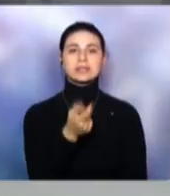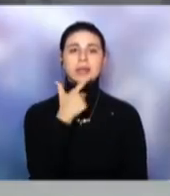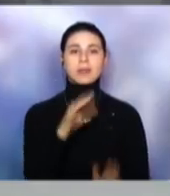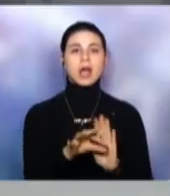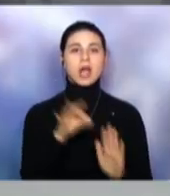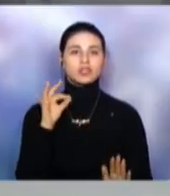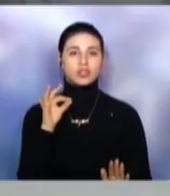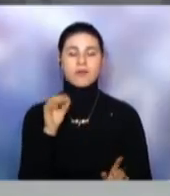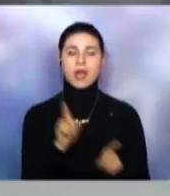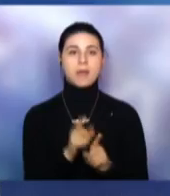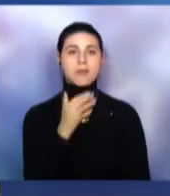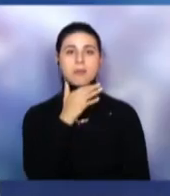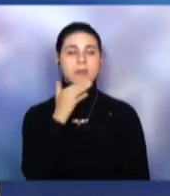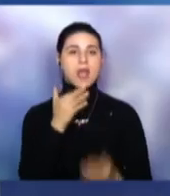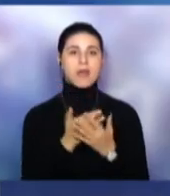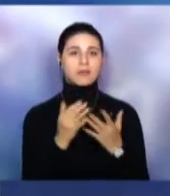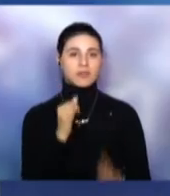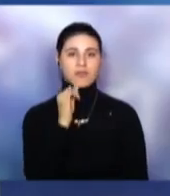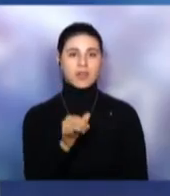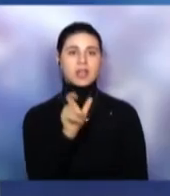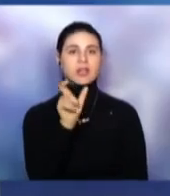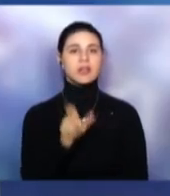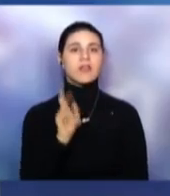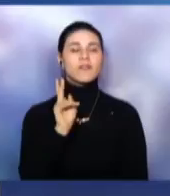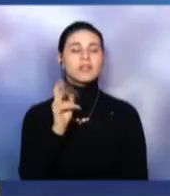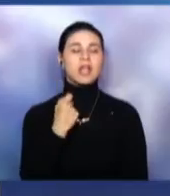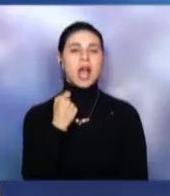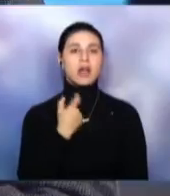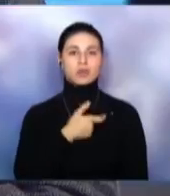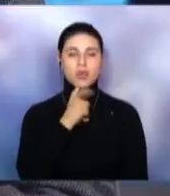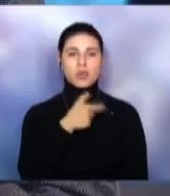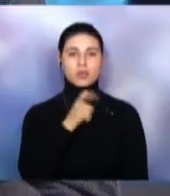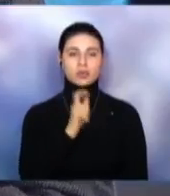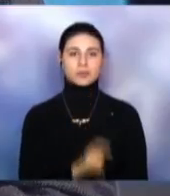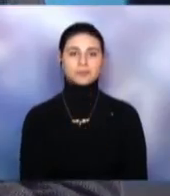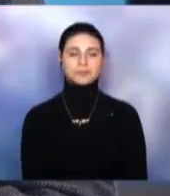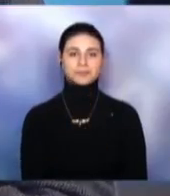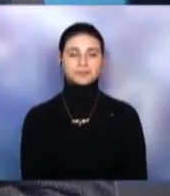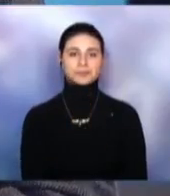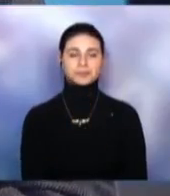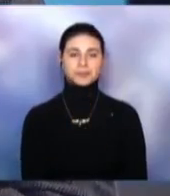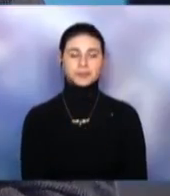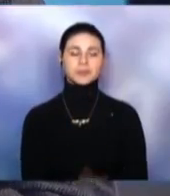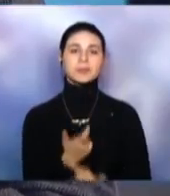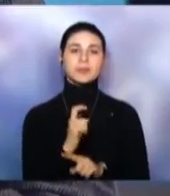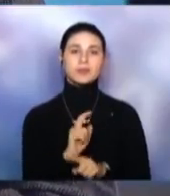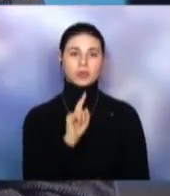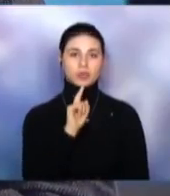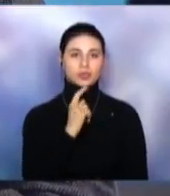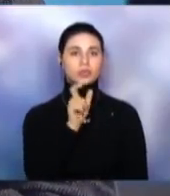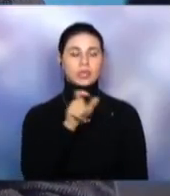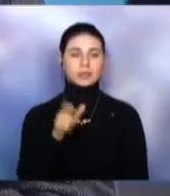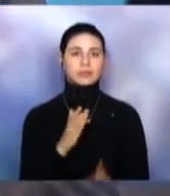არჩევაში შეზღუდულობა სწორედ ალკოჰოლის ფონზე გამოყენების შემთხვევაში. აი, მეტად ვიტყოდი რთული ტიპის პაციენტები